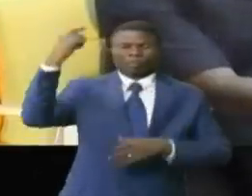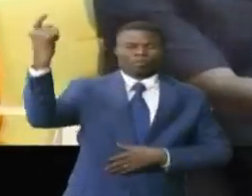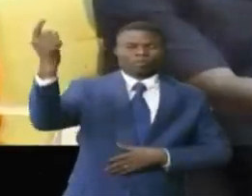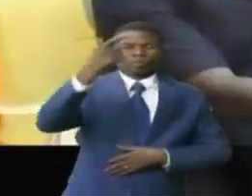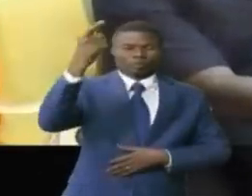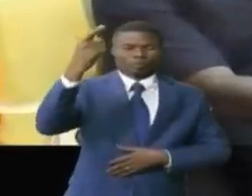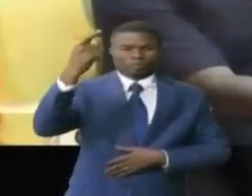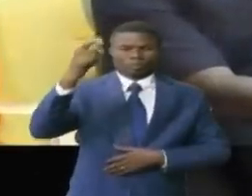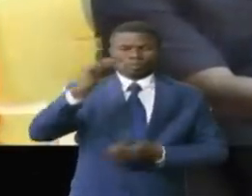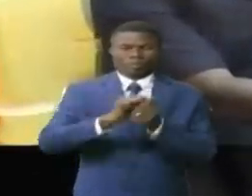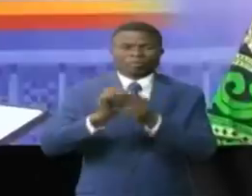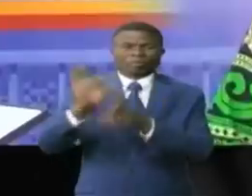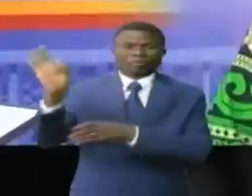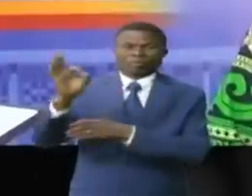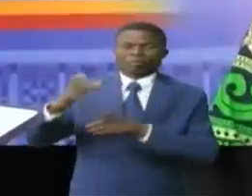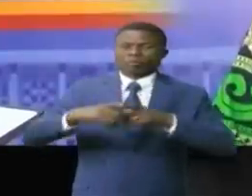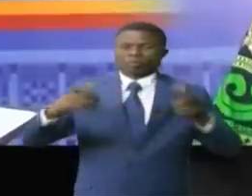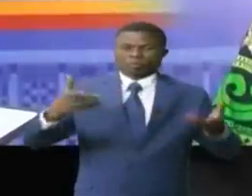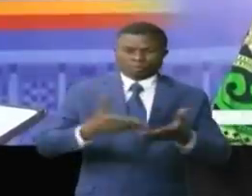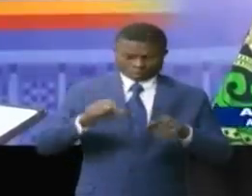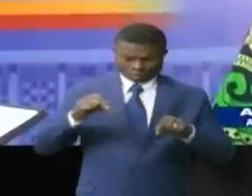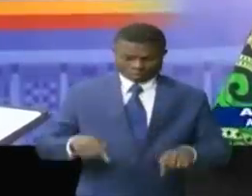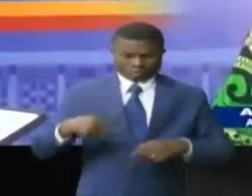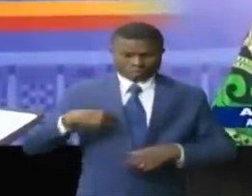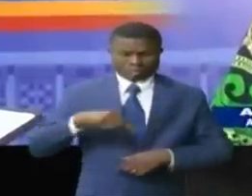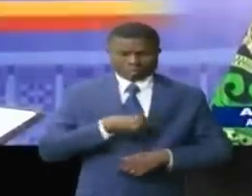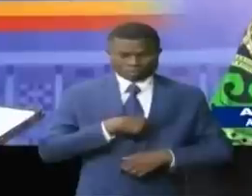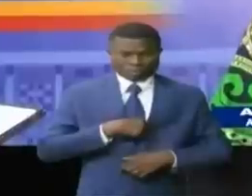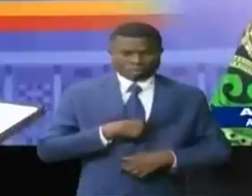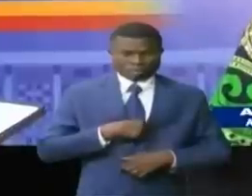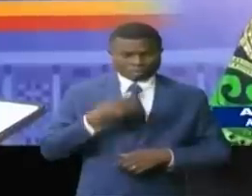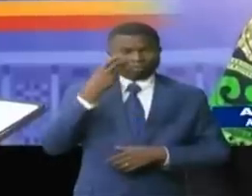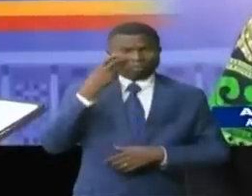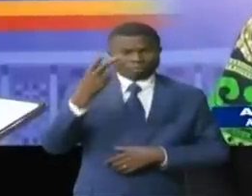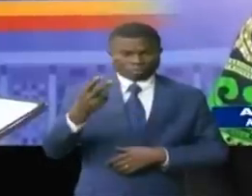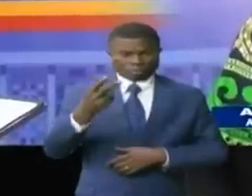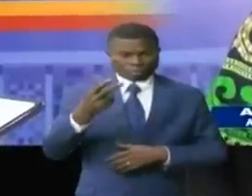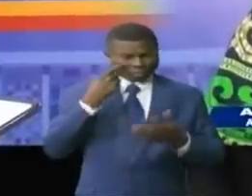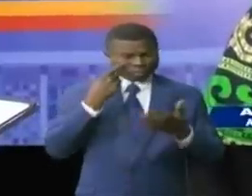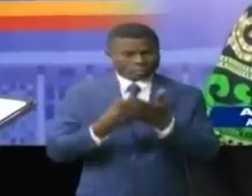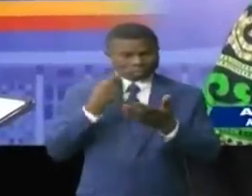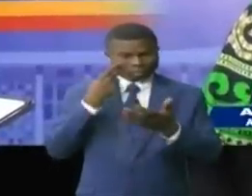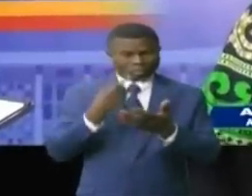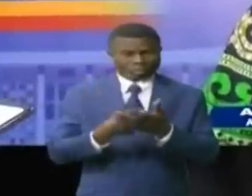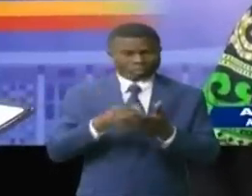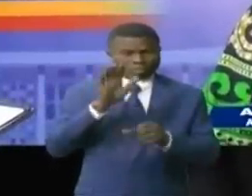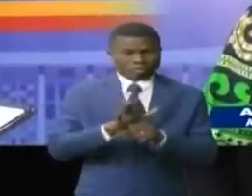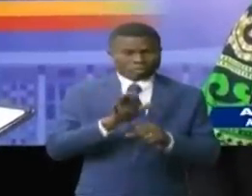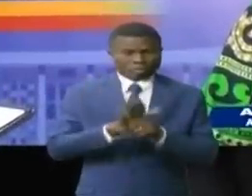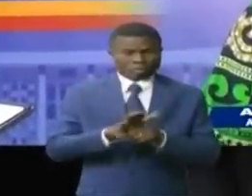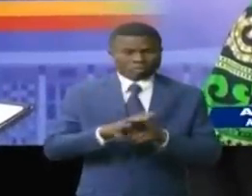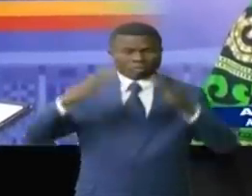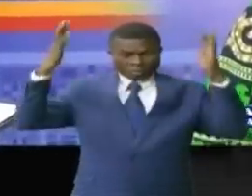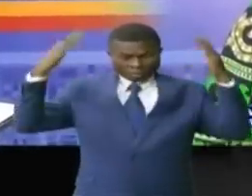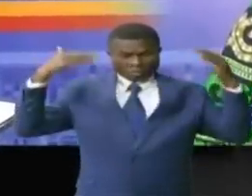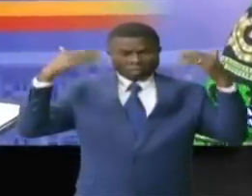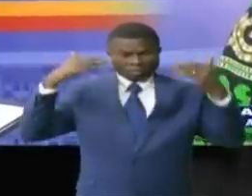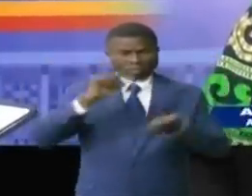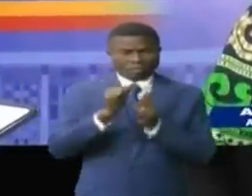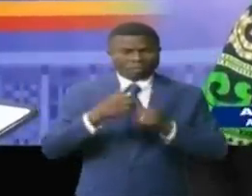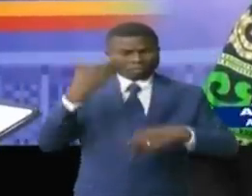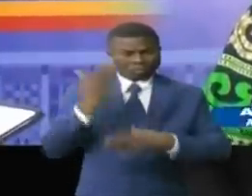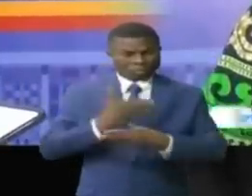par ses ressources naturelles. Actuellement, nous assistons ou nous observons beaucoup de charlatanisme dans ces